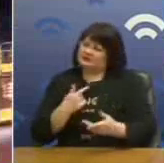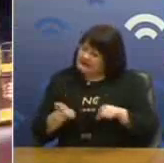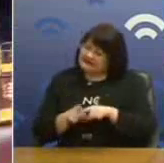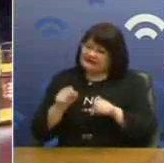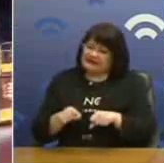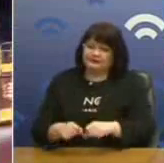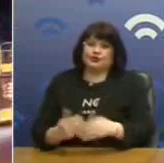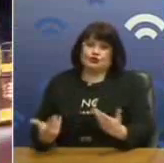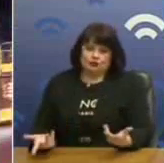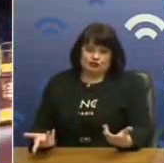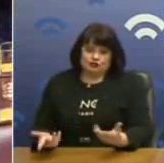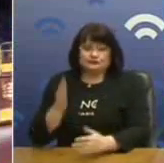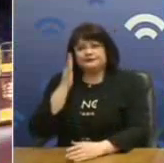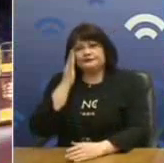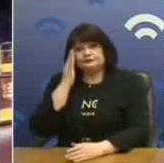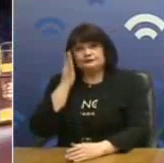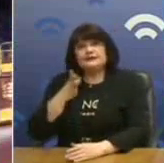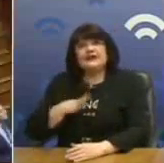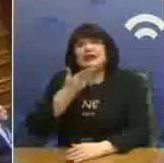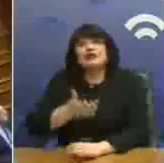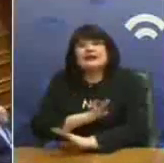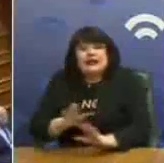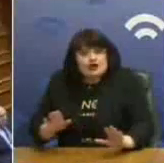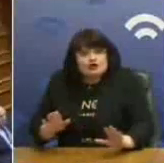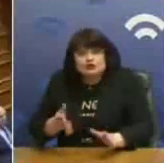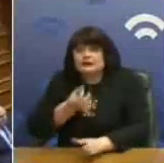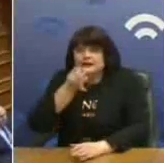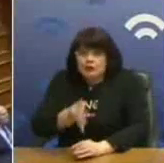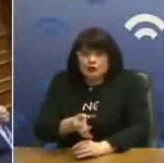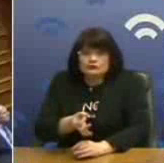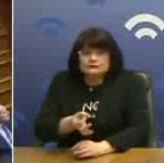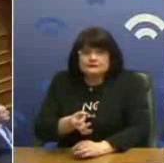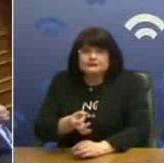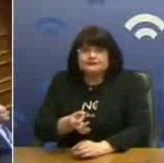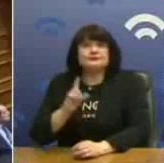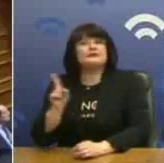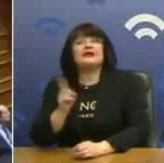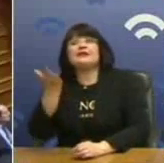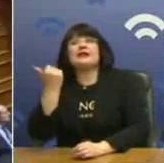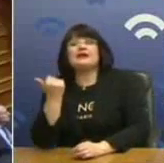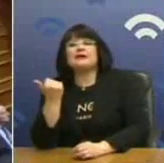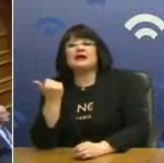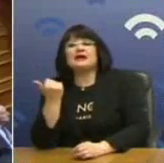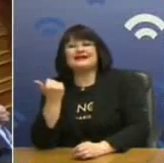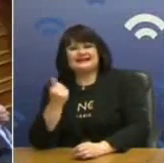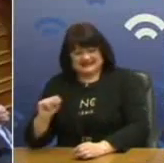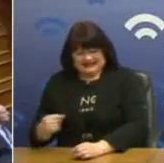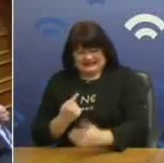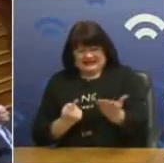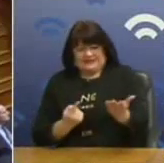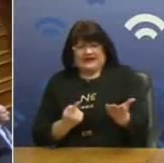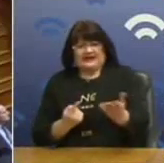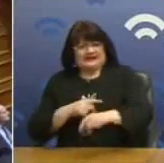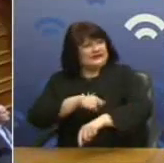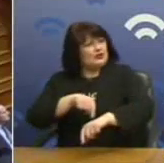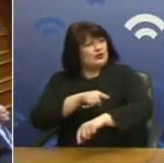Όμως, θέλω να κλείσω λέγοντας, δεν υπάρχει, ναι, τι σας πειράζει, μίλησα λίγο παραπάνω και ο Πρωθυπουργός